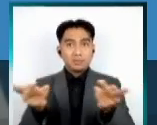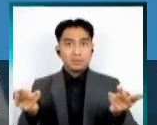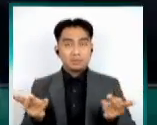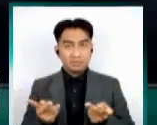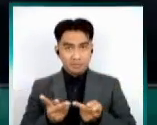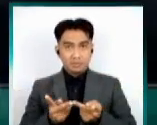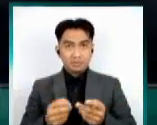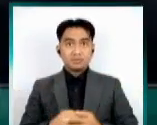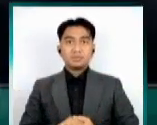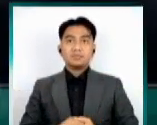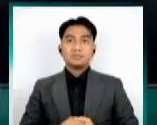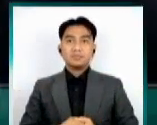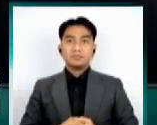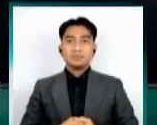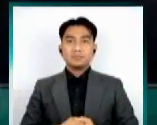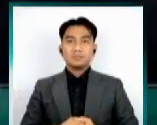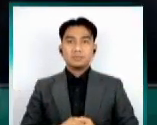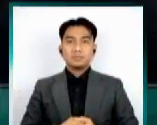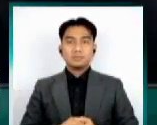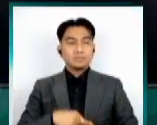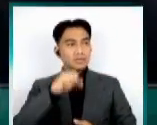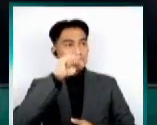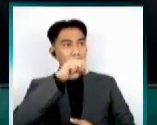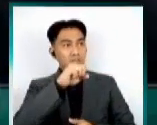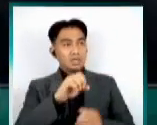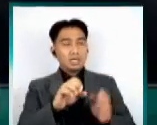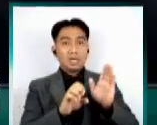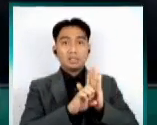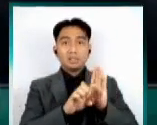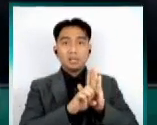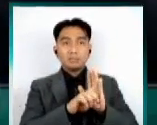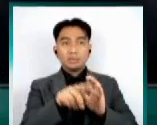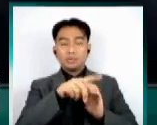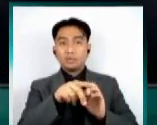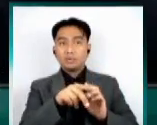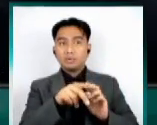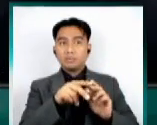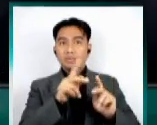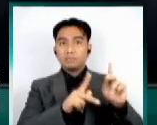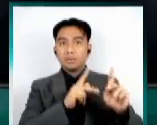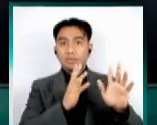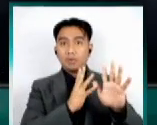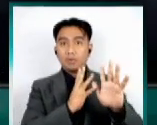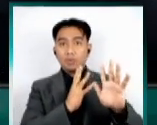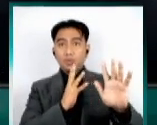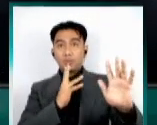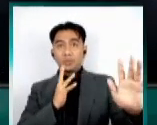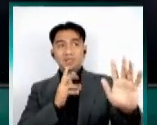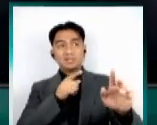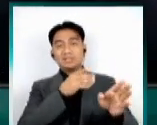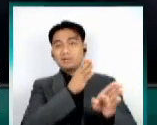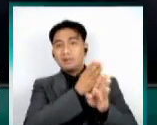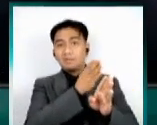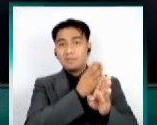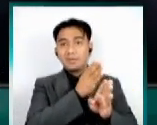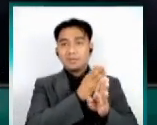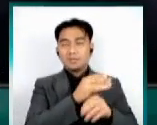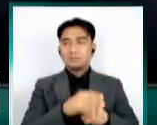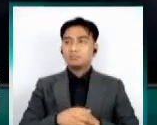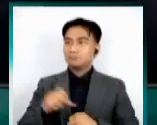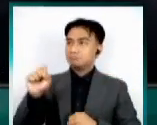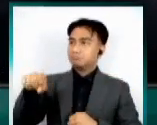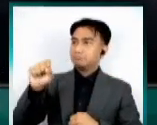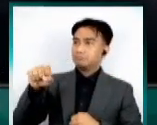outdoors. Yes, for example po, yung pila ng mga pasahero sa EDSA carousel. Opo, well, ang tingin